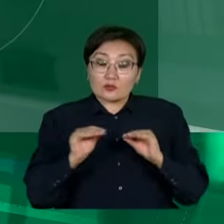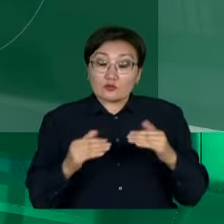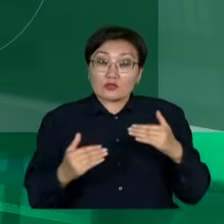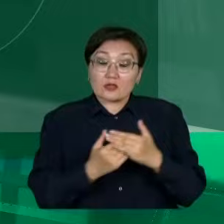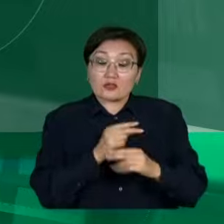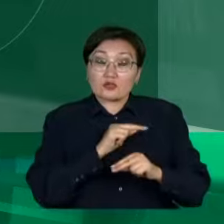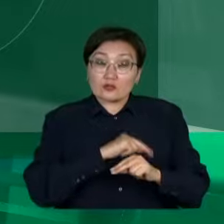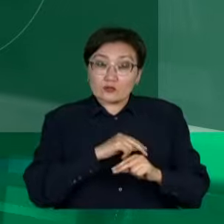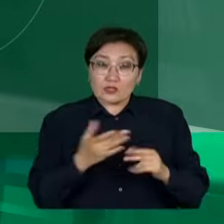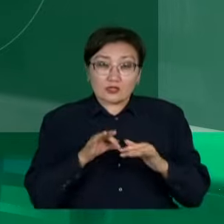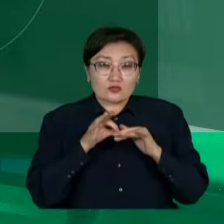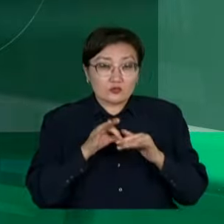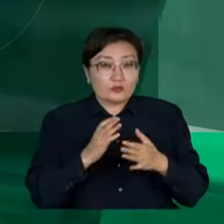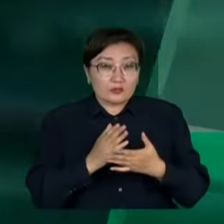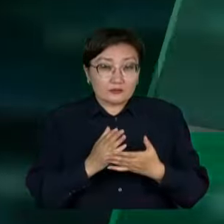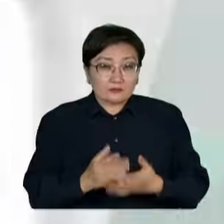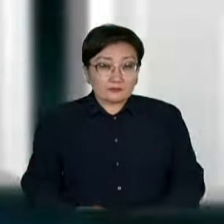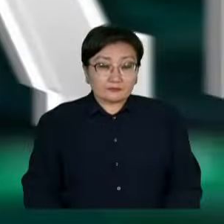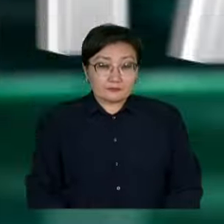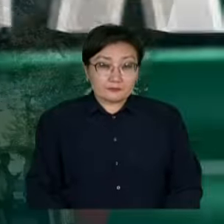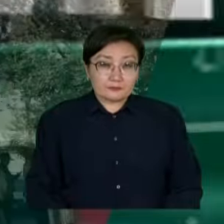жаңғырту жұмыстары қалай жүріп жатыр?